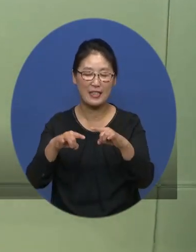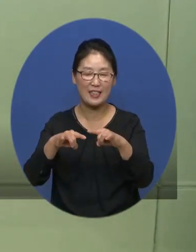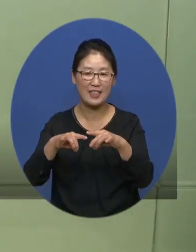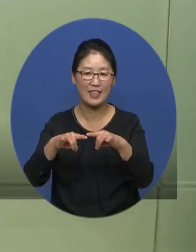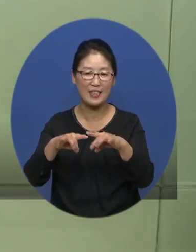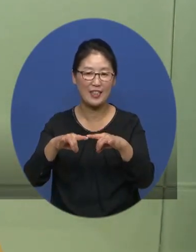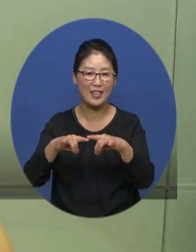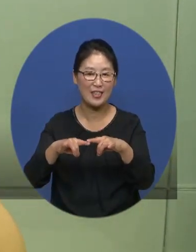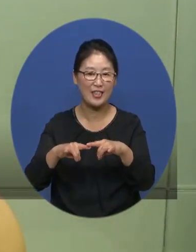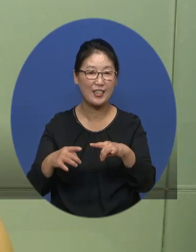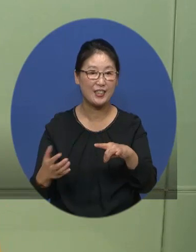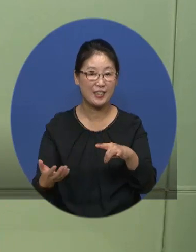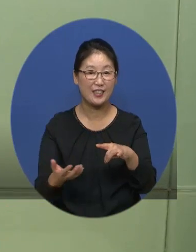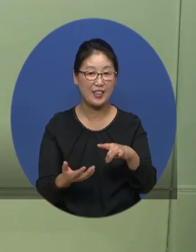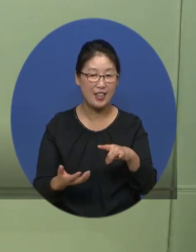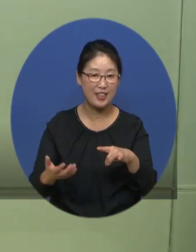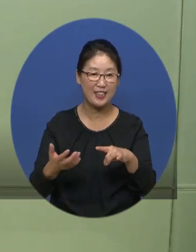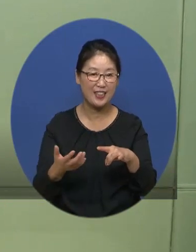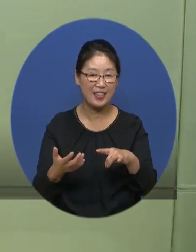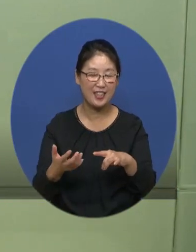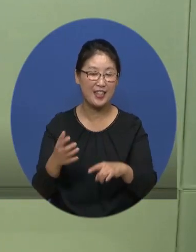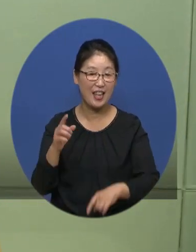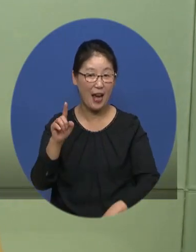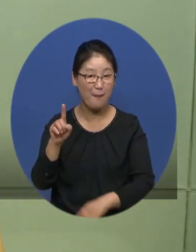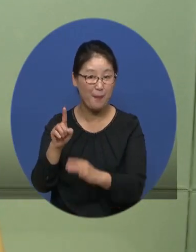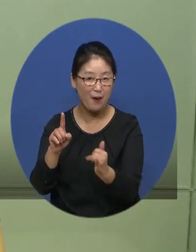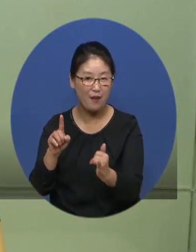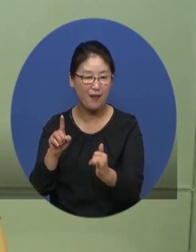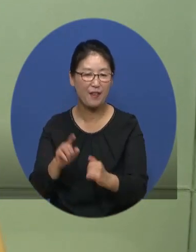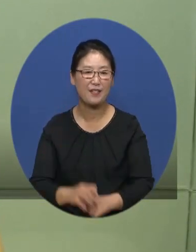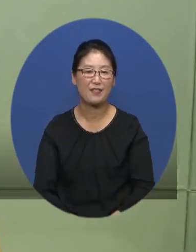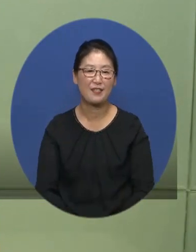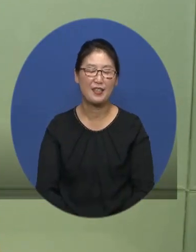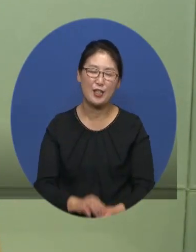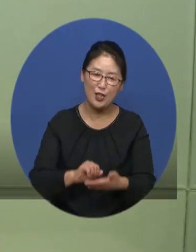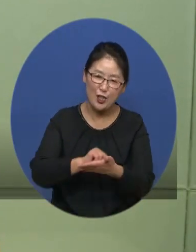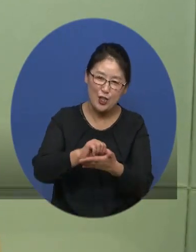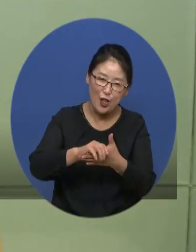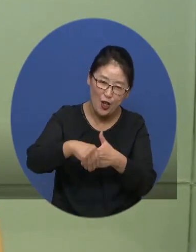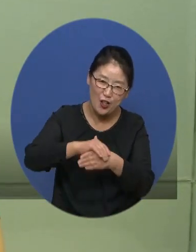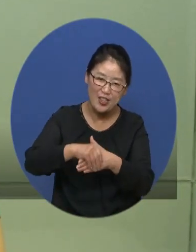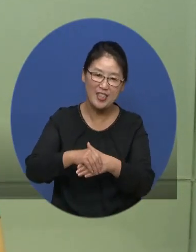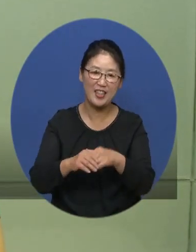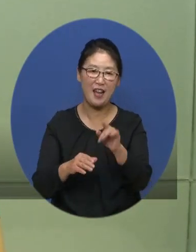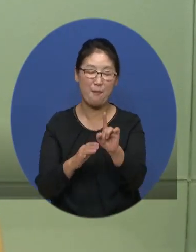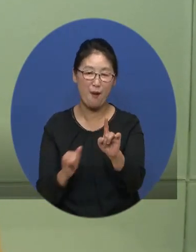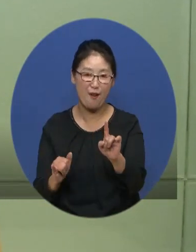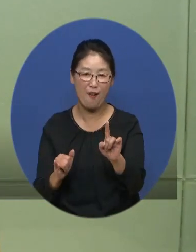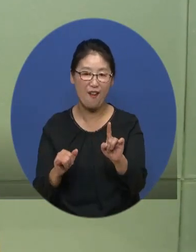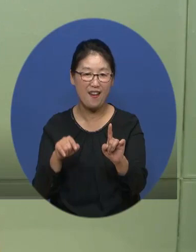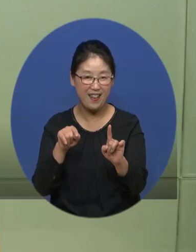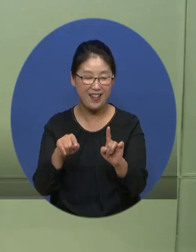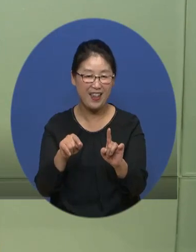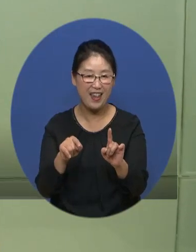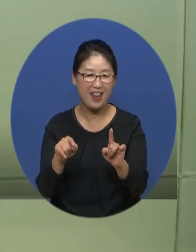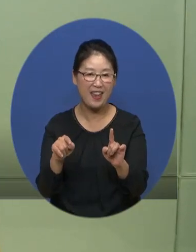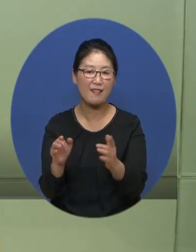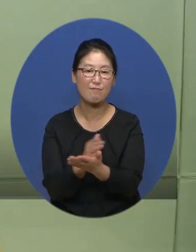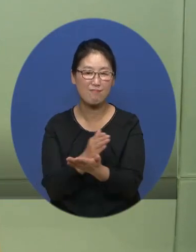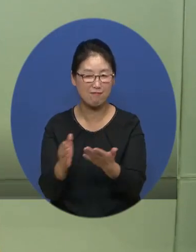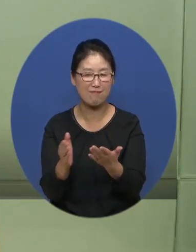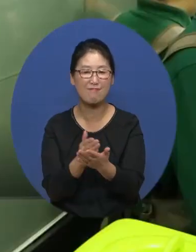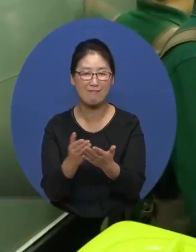냉장고 2명하고 그리고 전자레인지 한 명, 설거지 한 명 이런 식으로